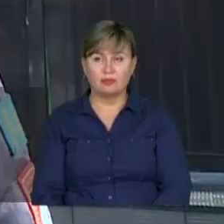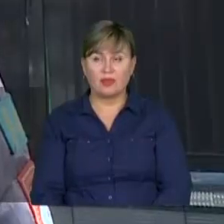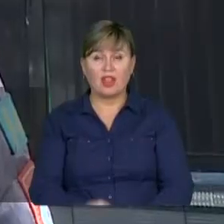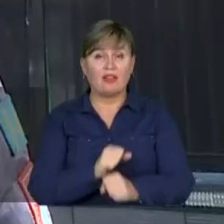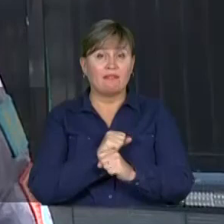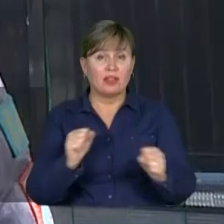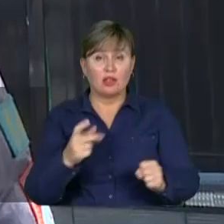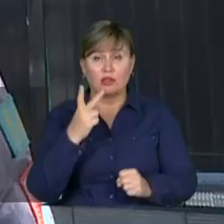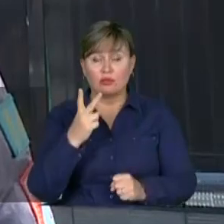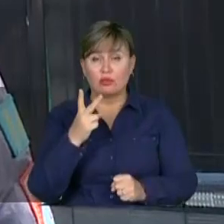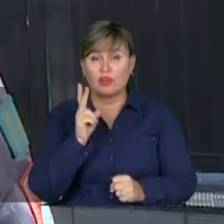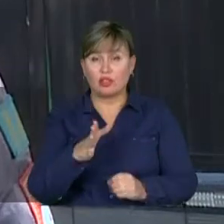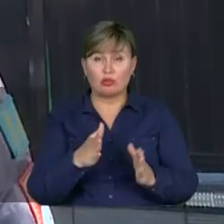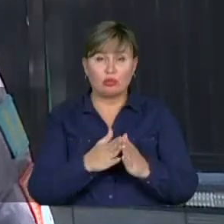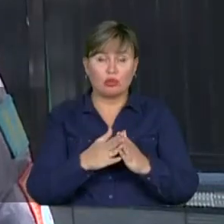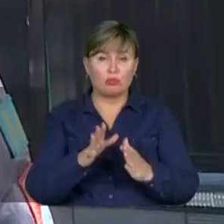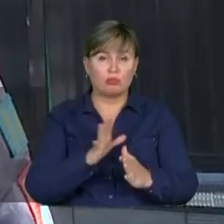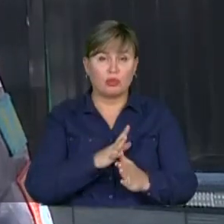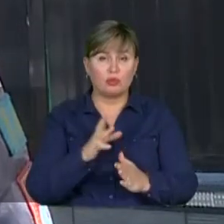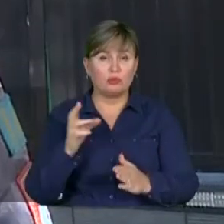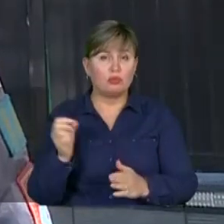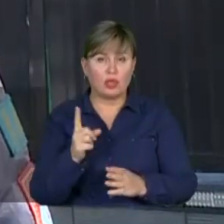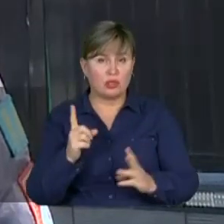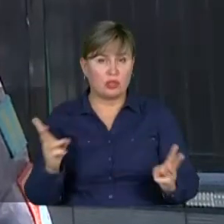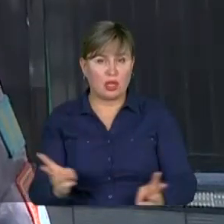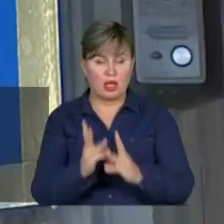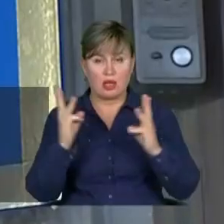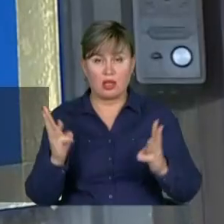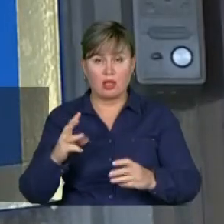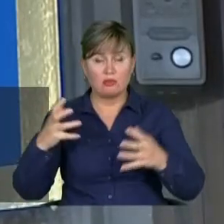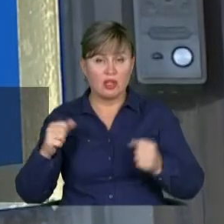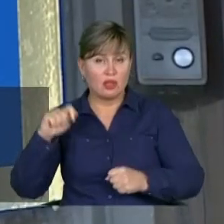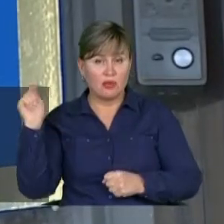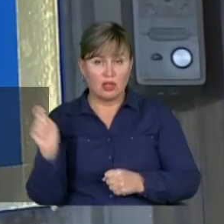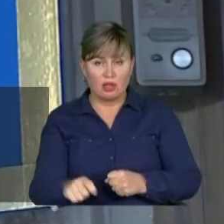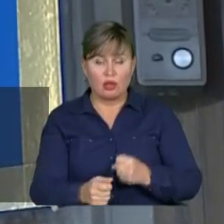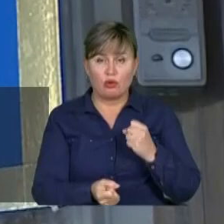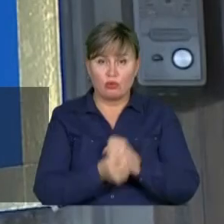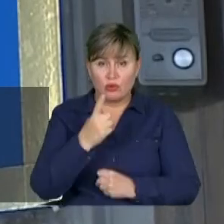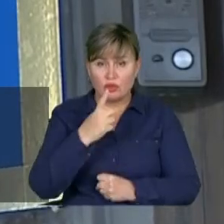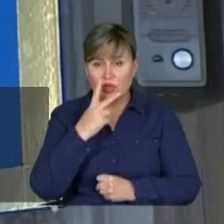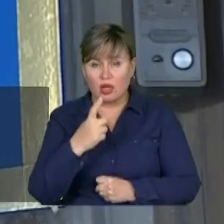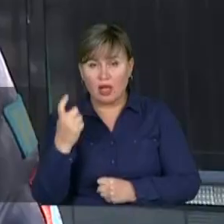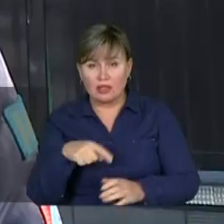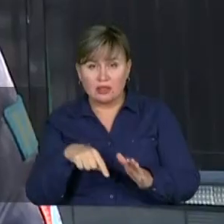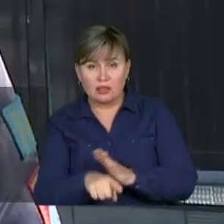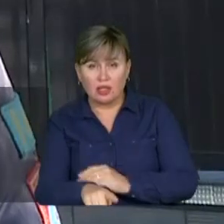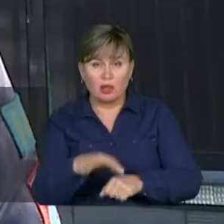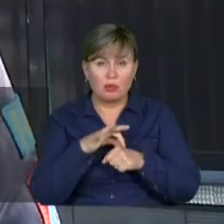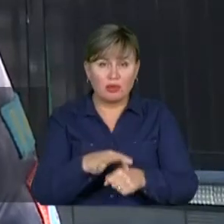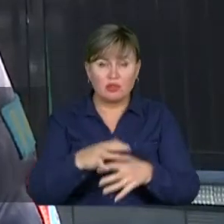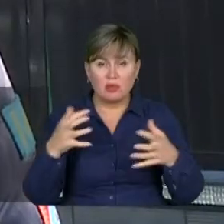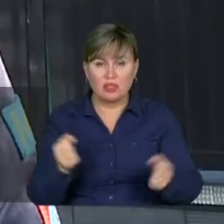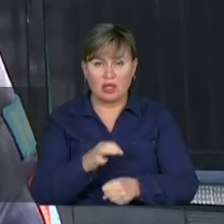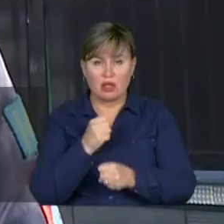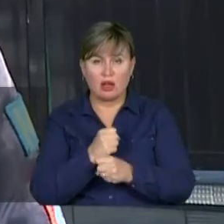Взрыв в двухквартирном доме произошел без дальнейшего горения. По прибытии спасателей мы обнаружили хозяина квартиры под завалами, провели спасательные